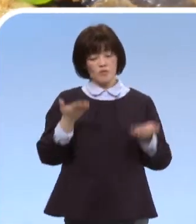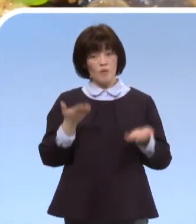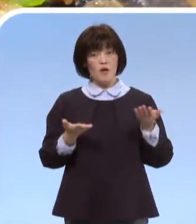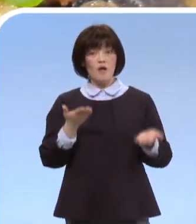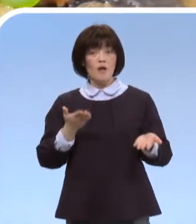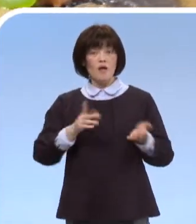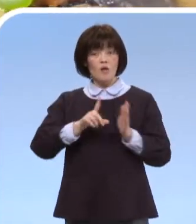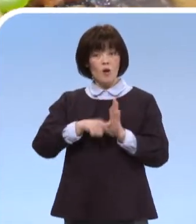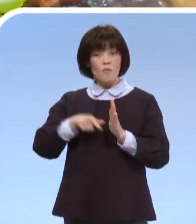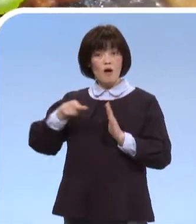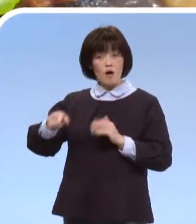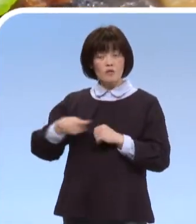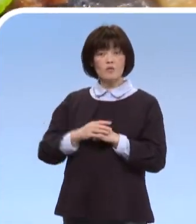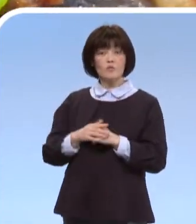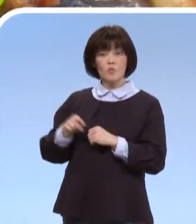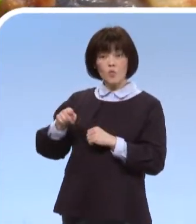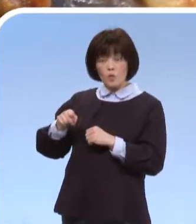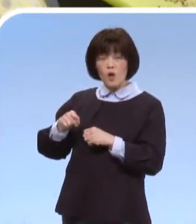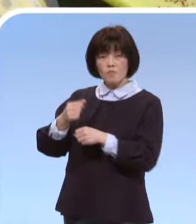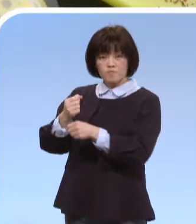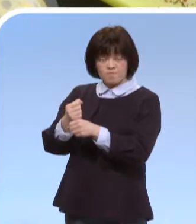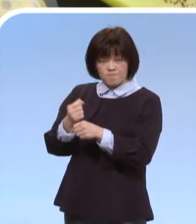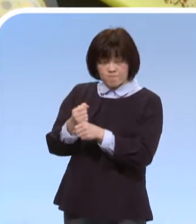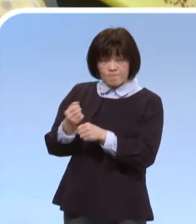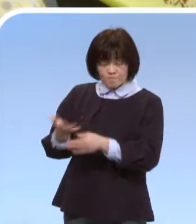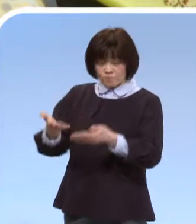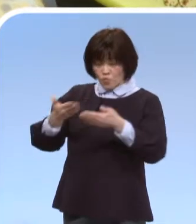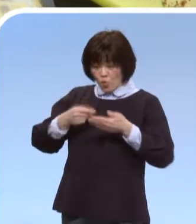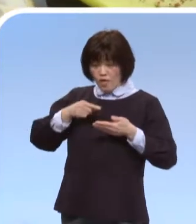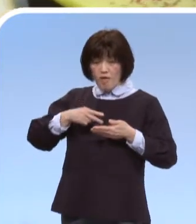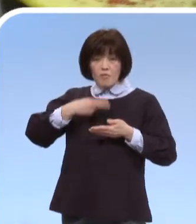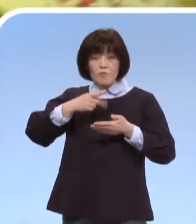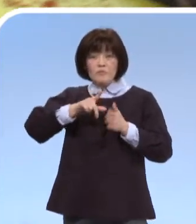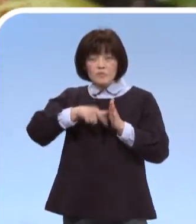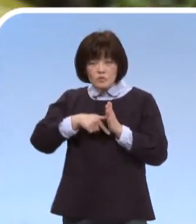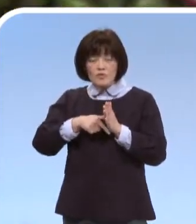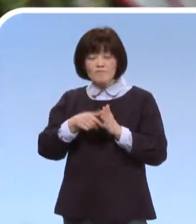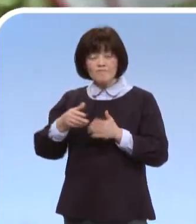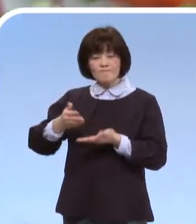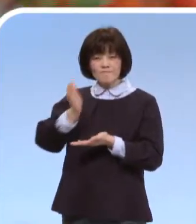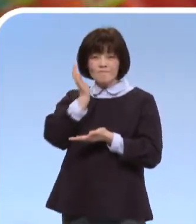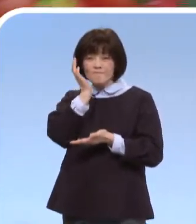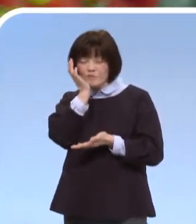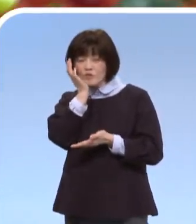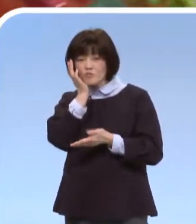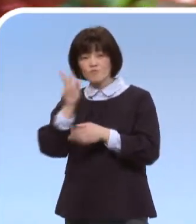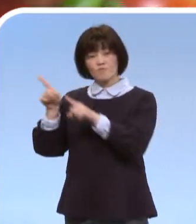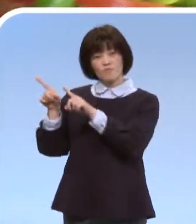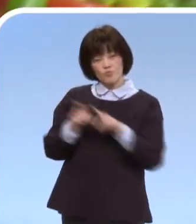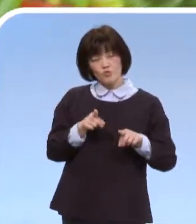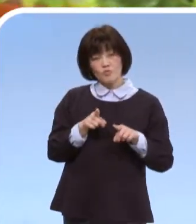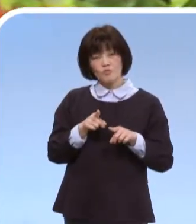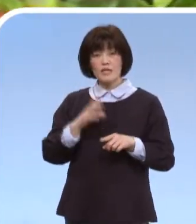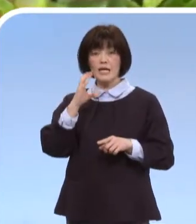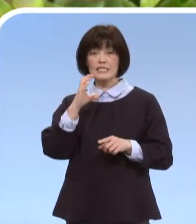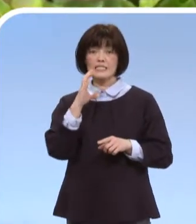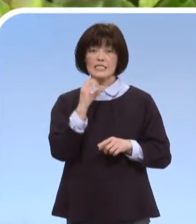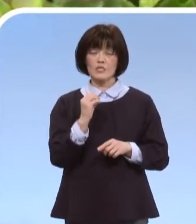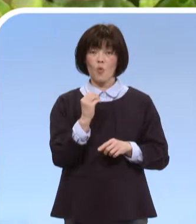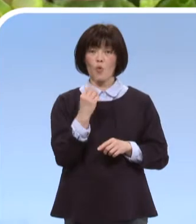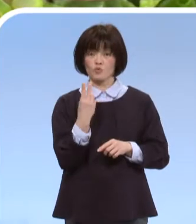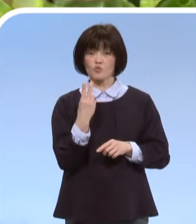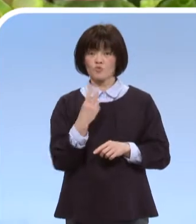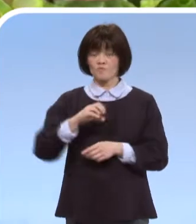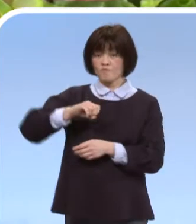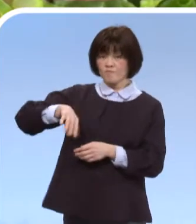環境負荷がすごく低くてですね、生産にかかるお水の量を減らしたりですとか、あと CO2 の排出量も9割